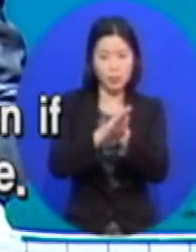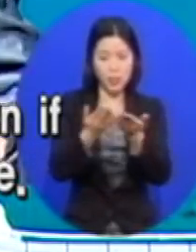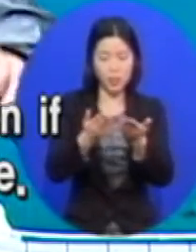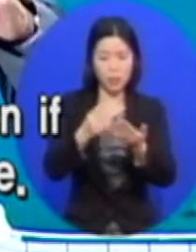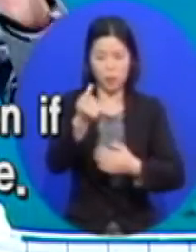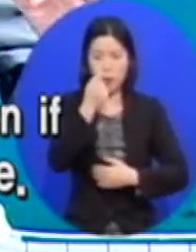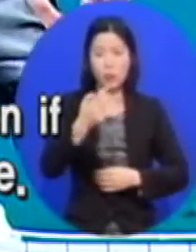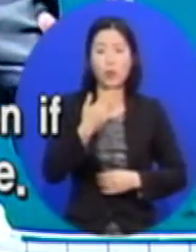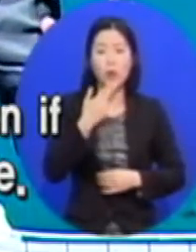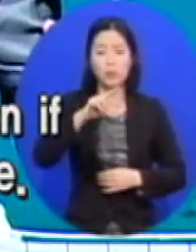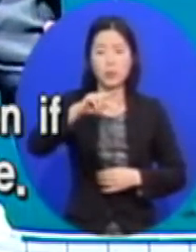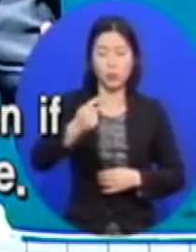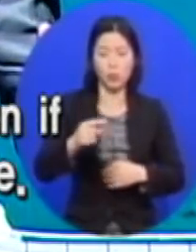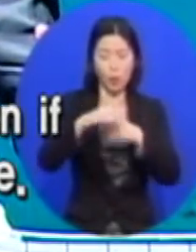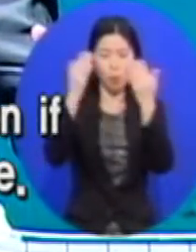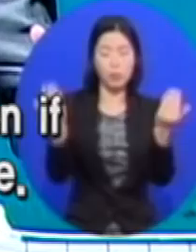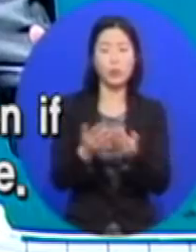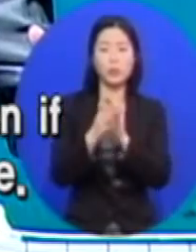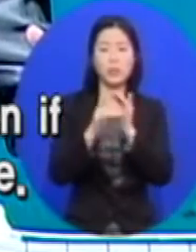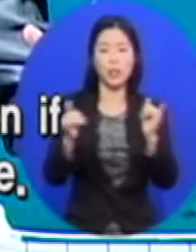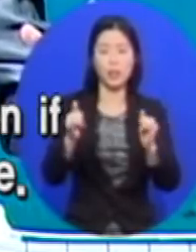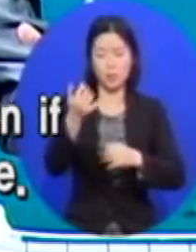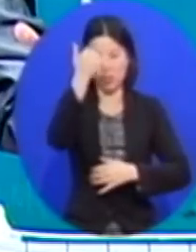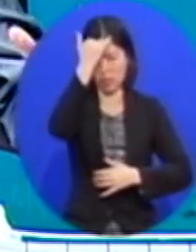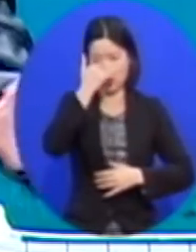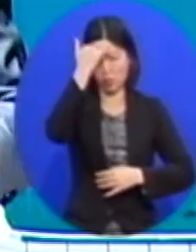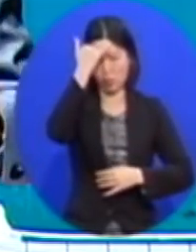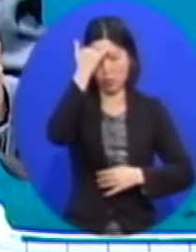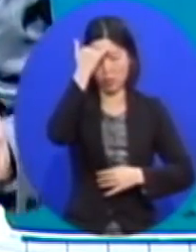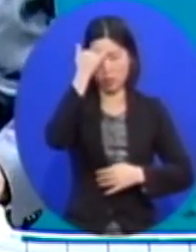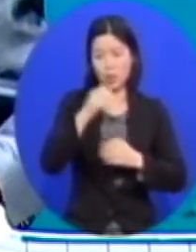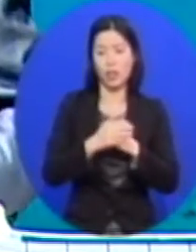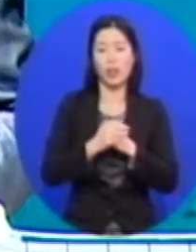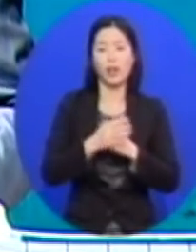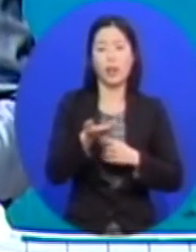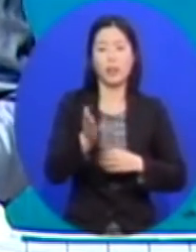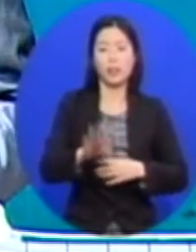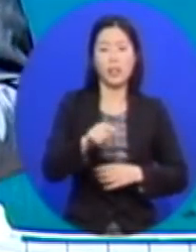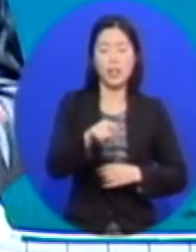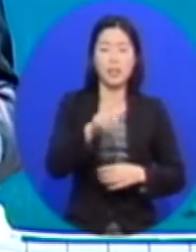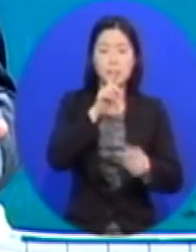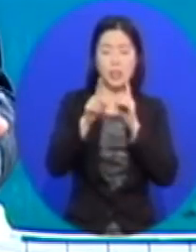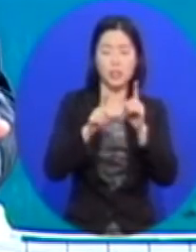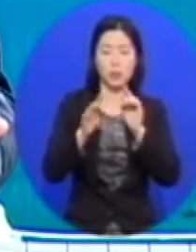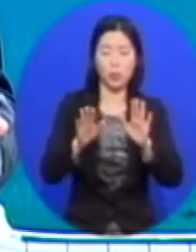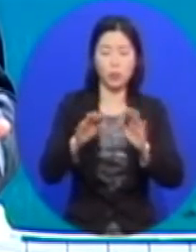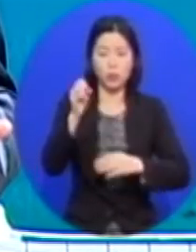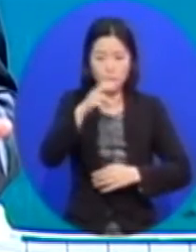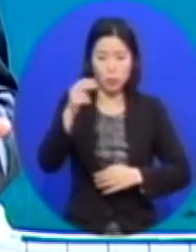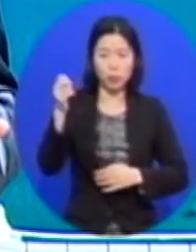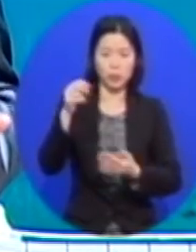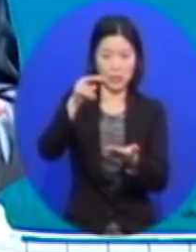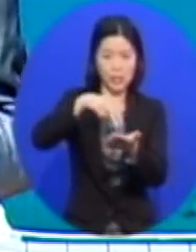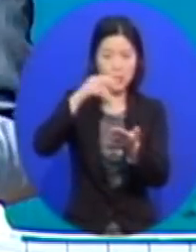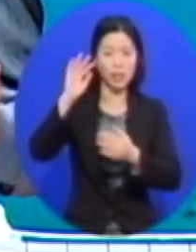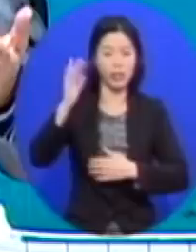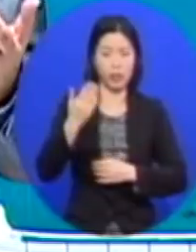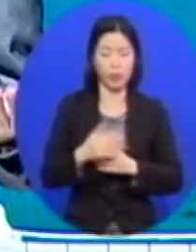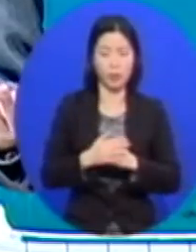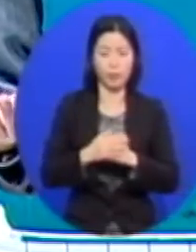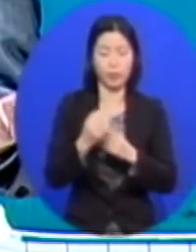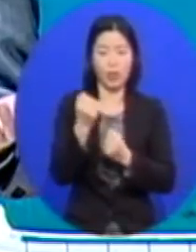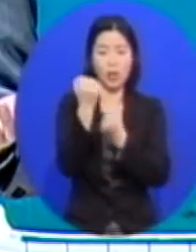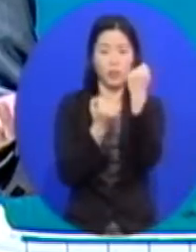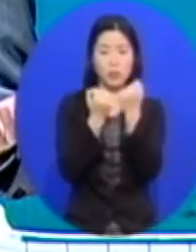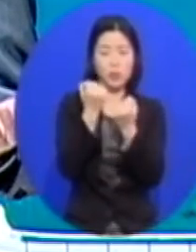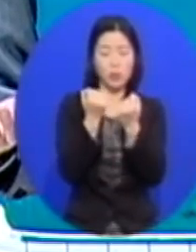모든 인간의 도리인 것입니다 그런데 이 말씀을 우리가 오늘 또다시 읽어요 설교 할